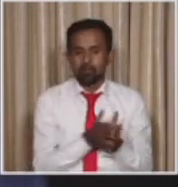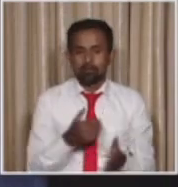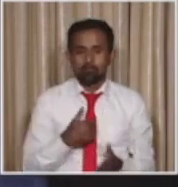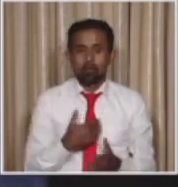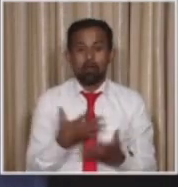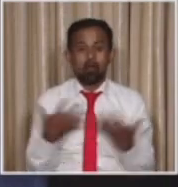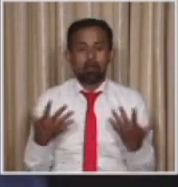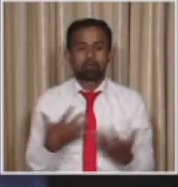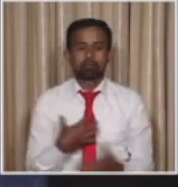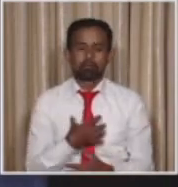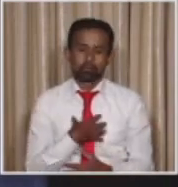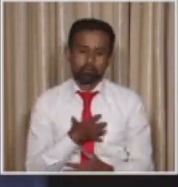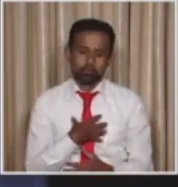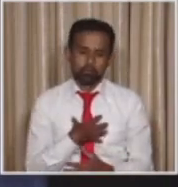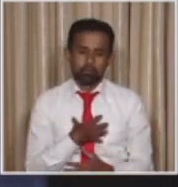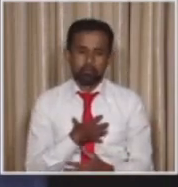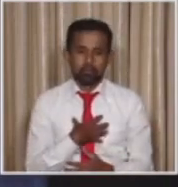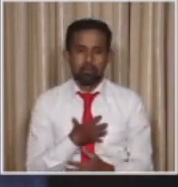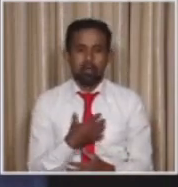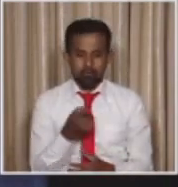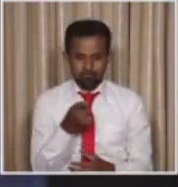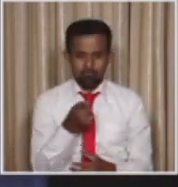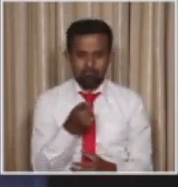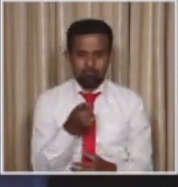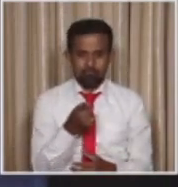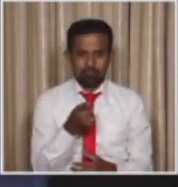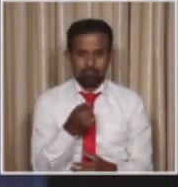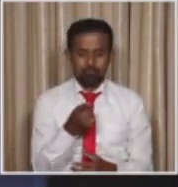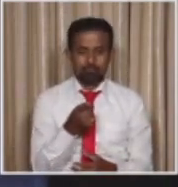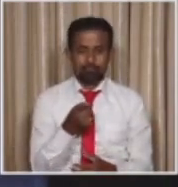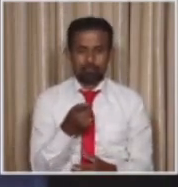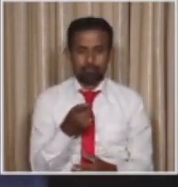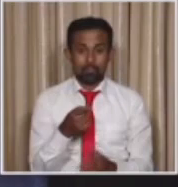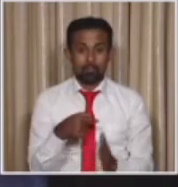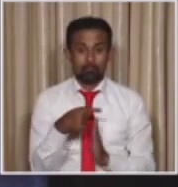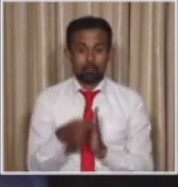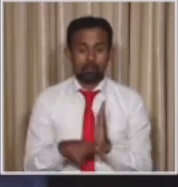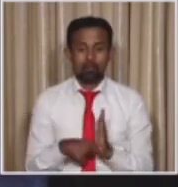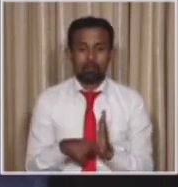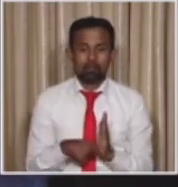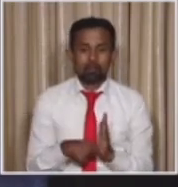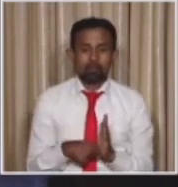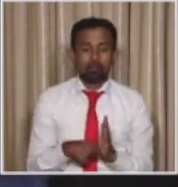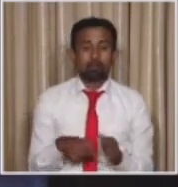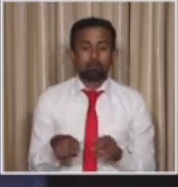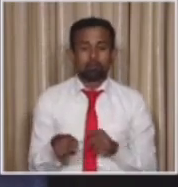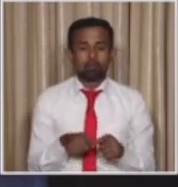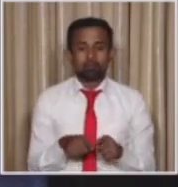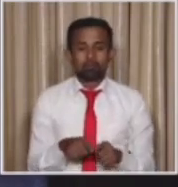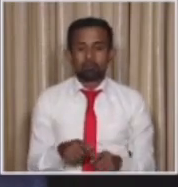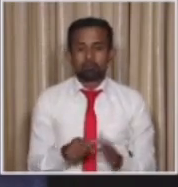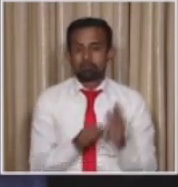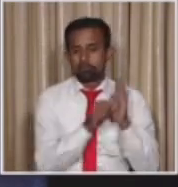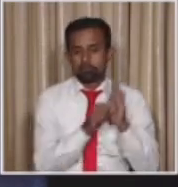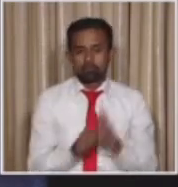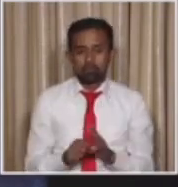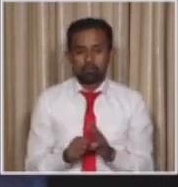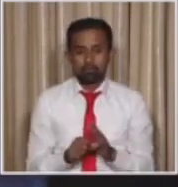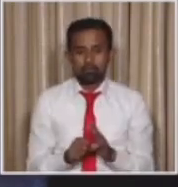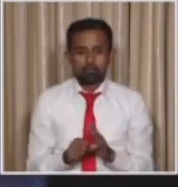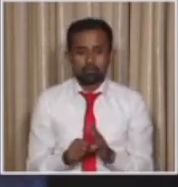විශාල දුකකුත් ඔය Papu ඇතුලේ ඇති කියලා අපි විශ්වාස කරනවා. මොකද මේ රට මෙහෙම නරක තැනකට තල්ලු වෙන්න